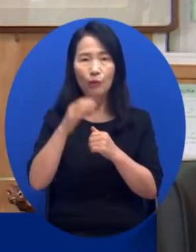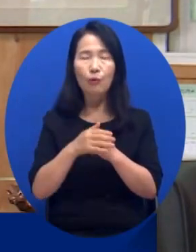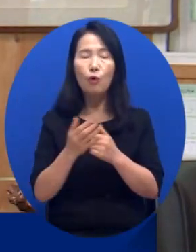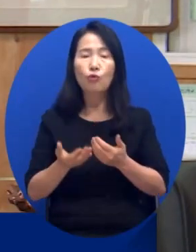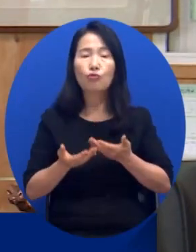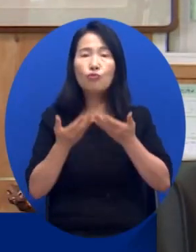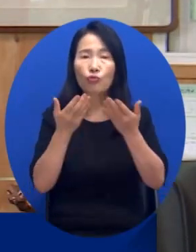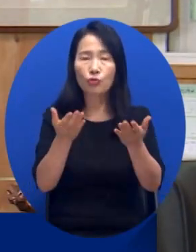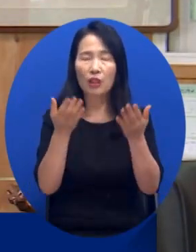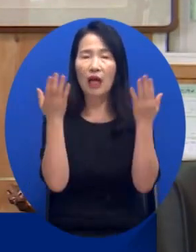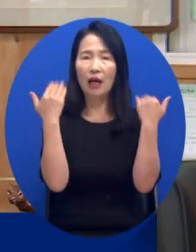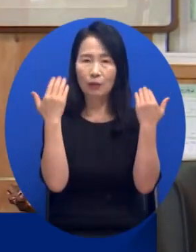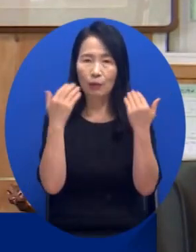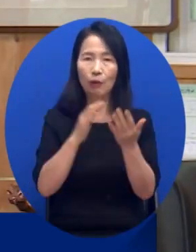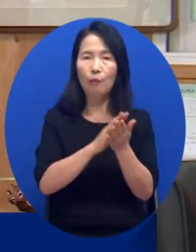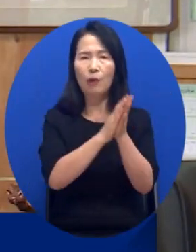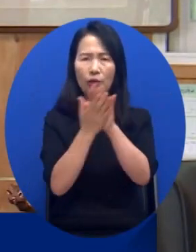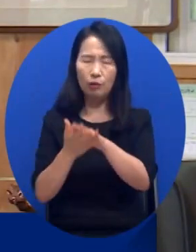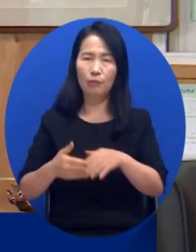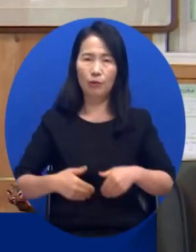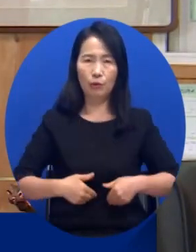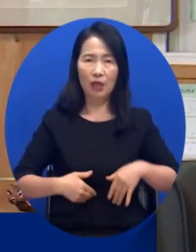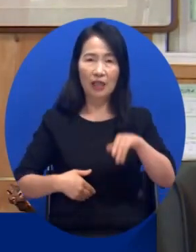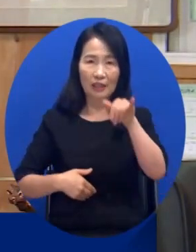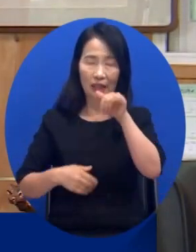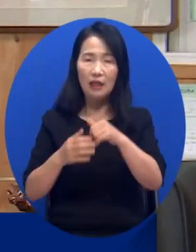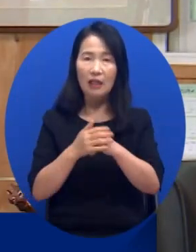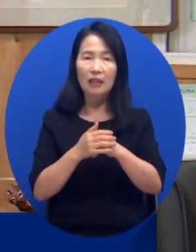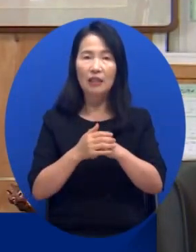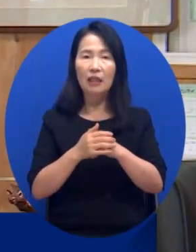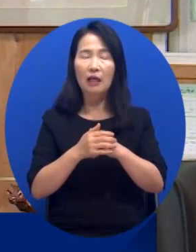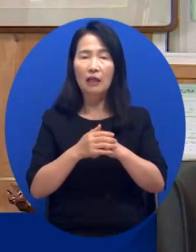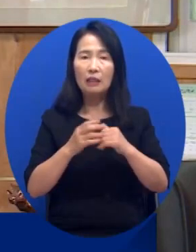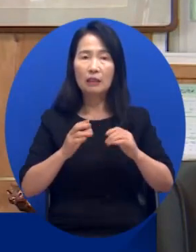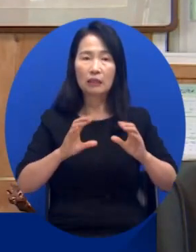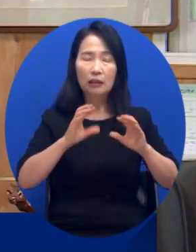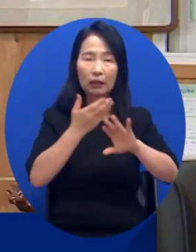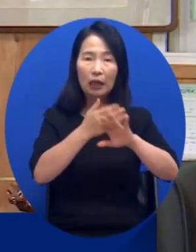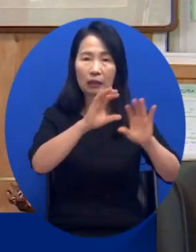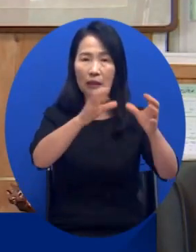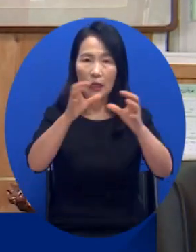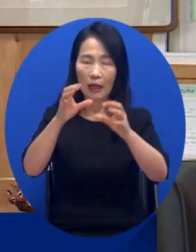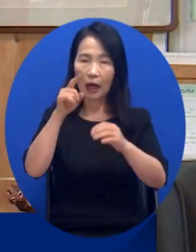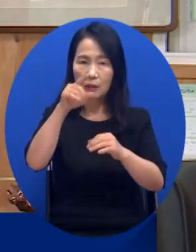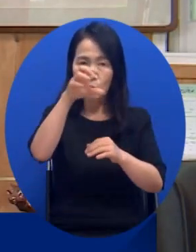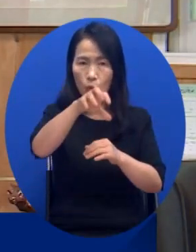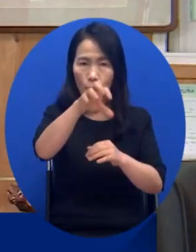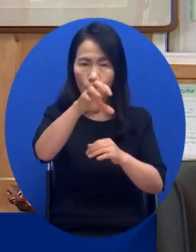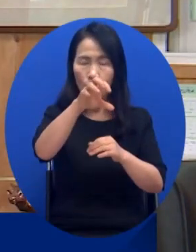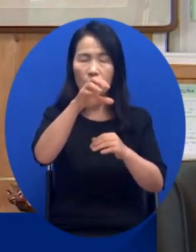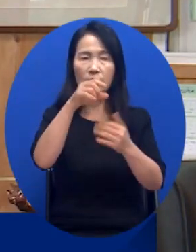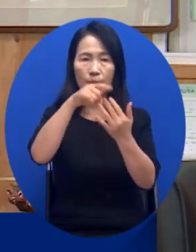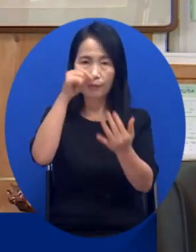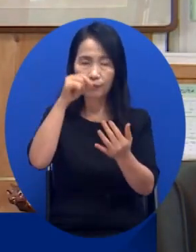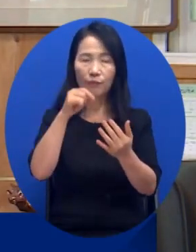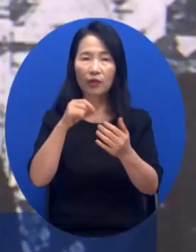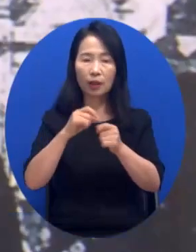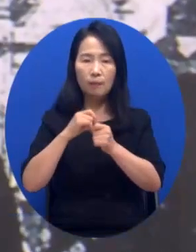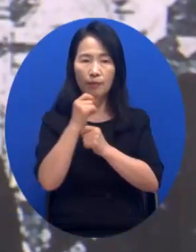주는 학교로 탈바꿈해야겠다. 지구촌 한 곳을 선정해서 신흥학교 분교를 세우려고